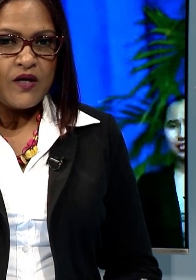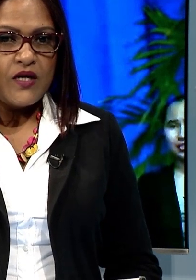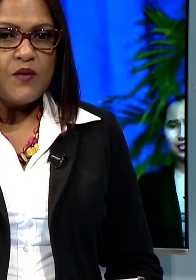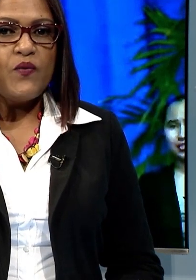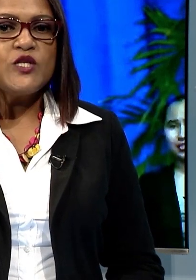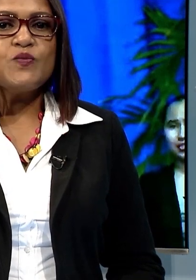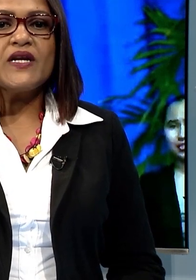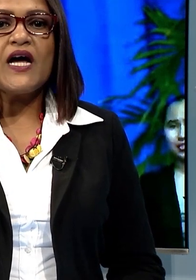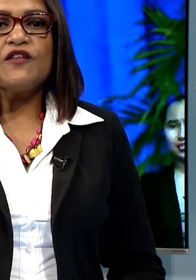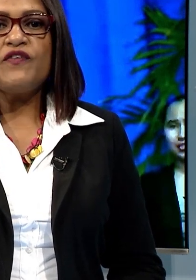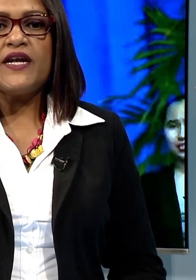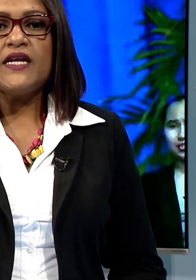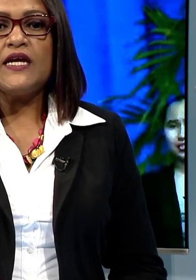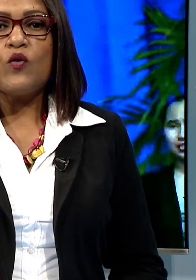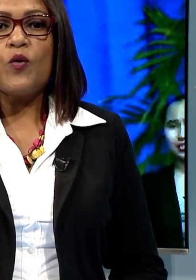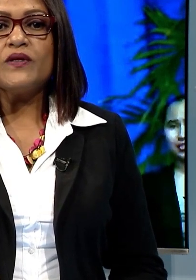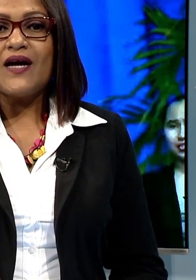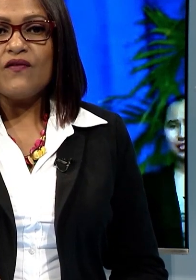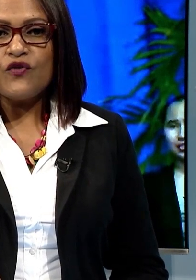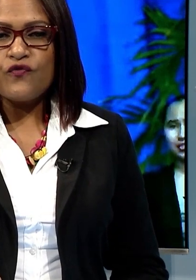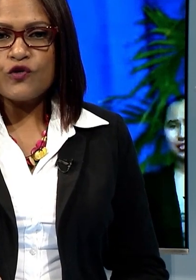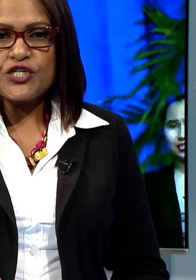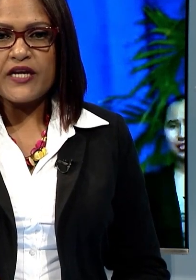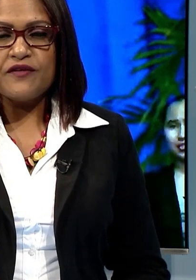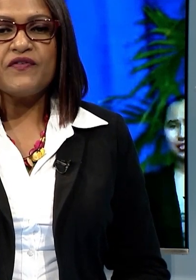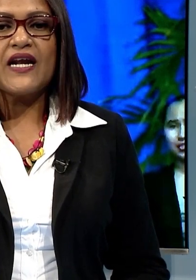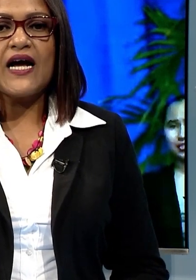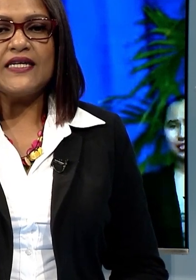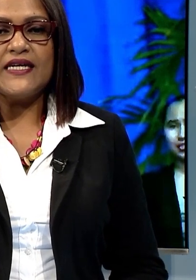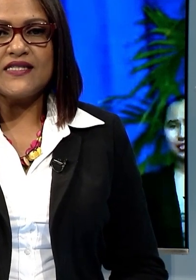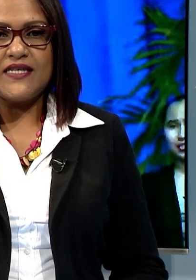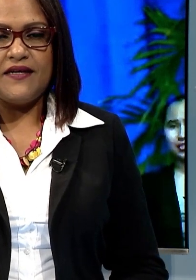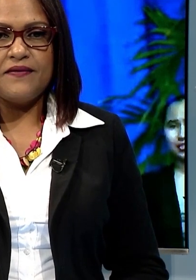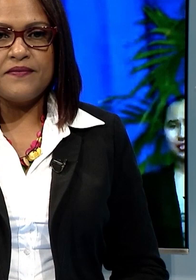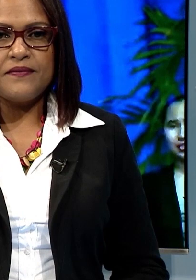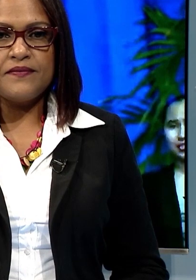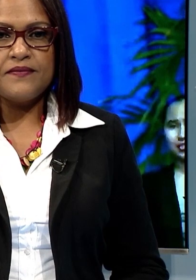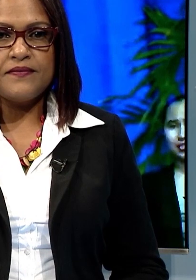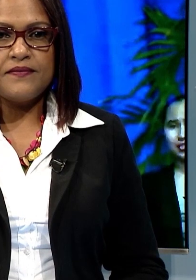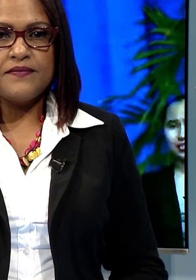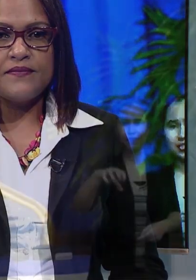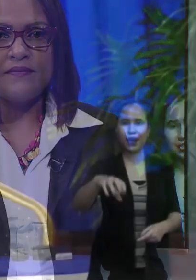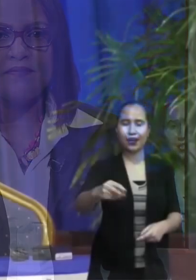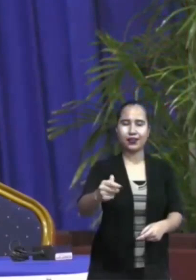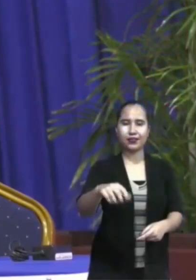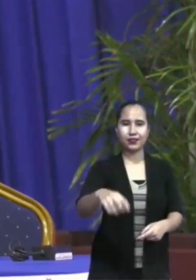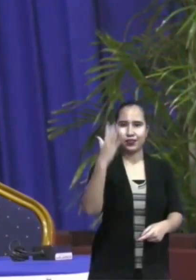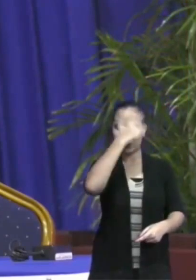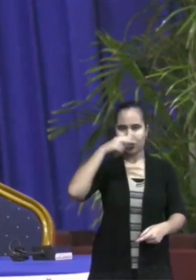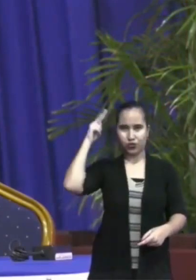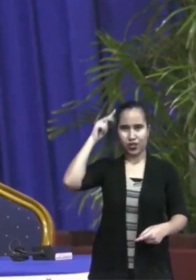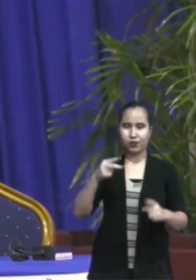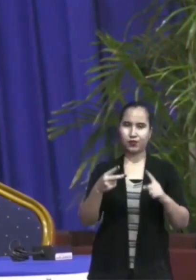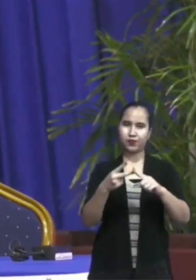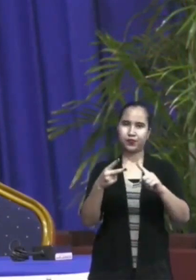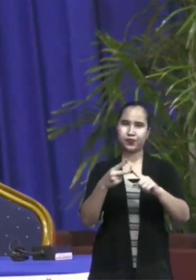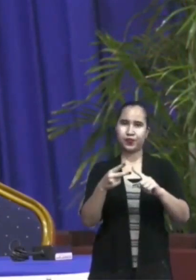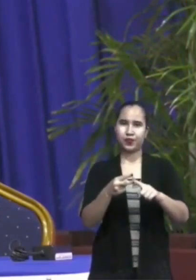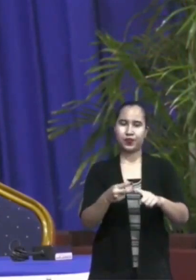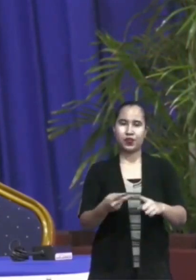bedrijven. De bewindsman gaat verder in op de andere voorstellen van HINT. Er is een voorstel